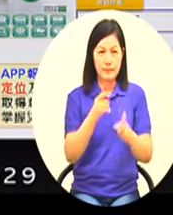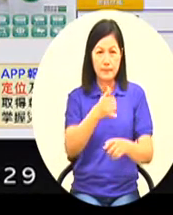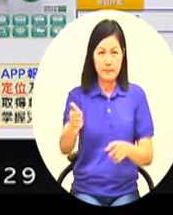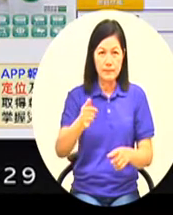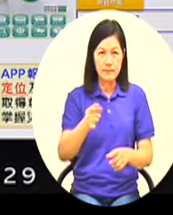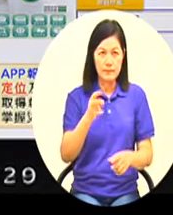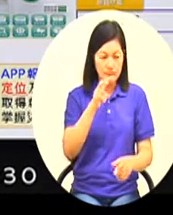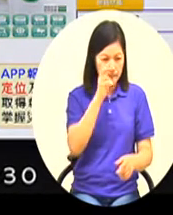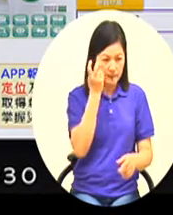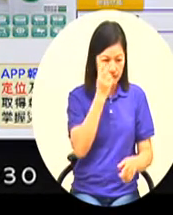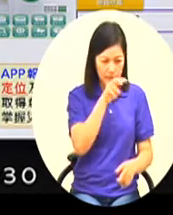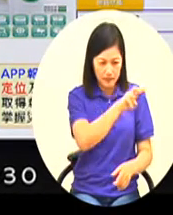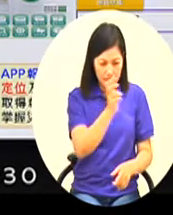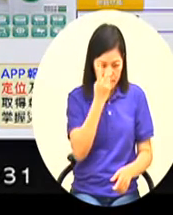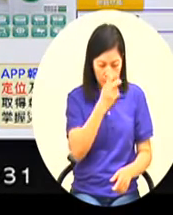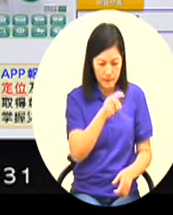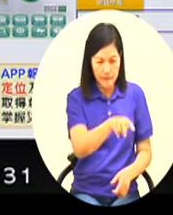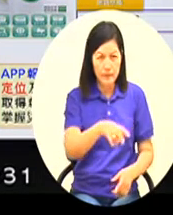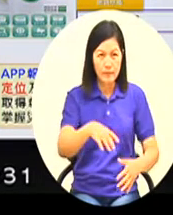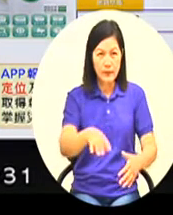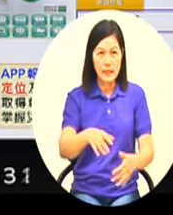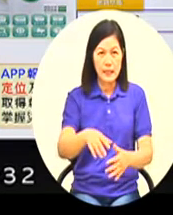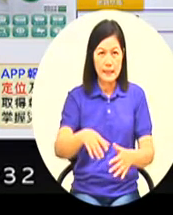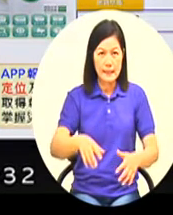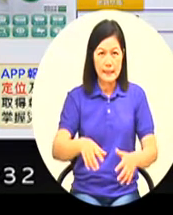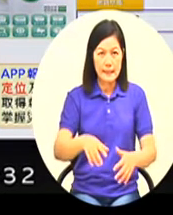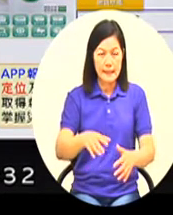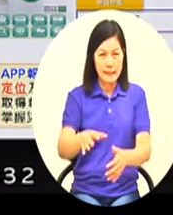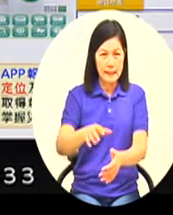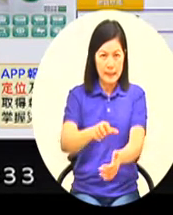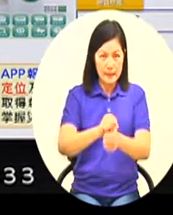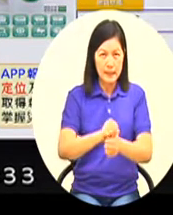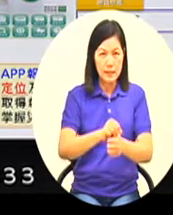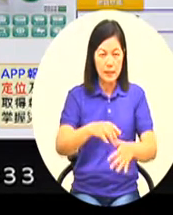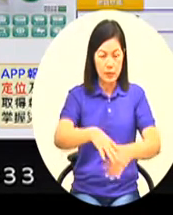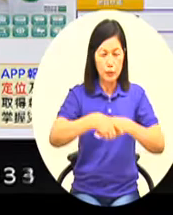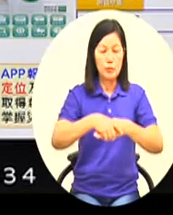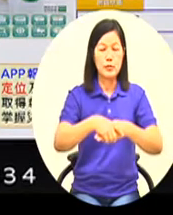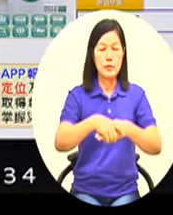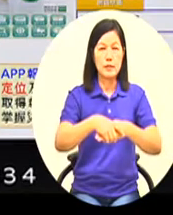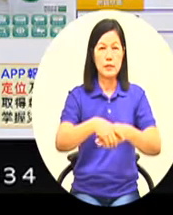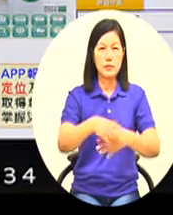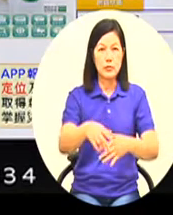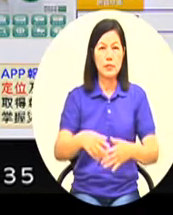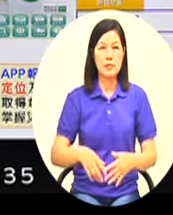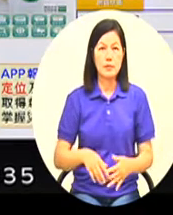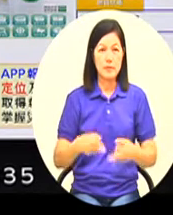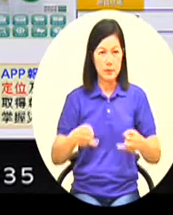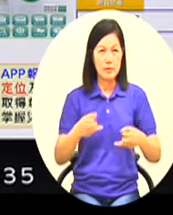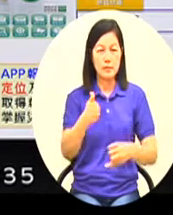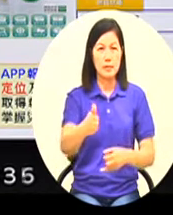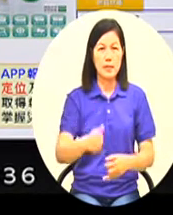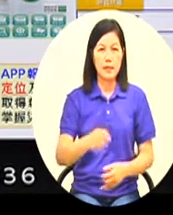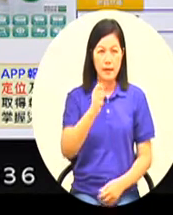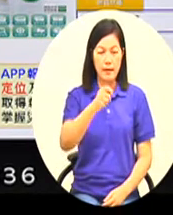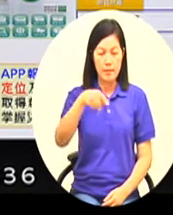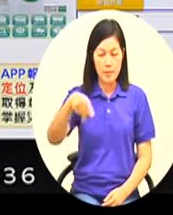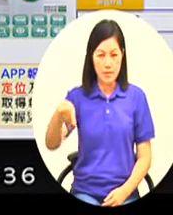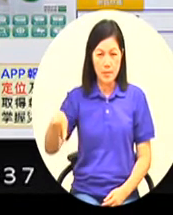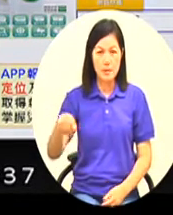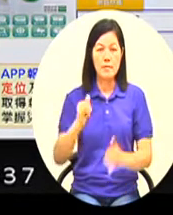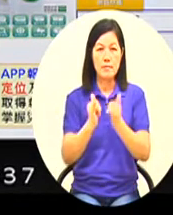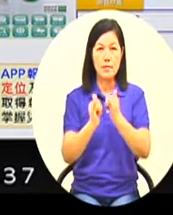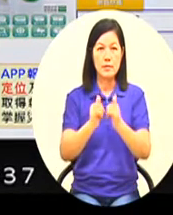升抢救反应速度与效能。二、民众行动报案 APP 具有民众报